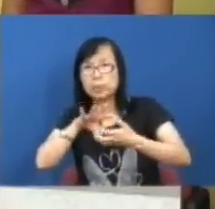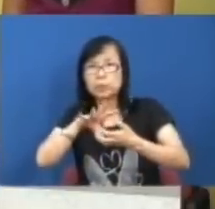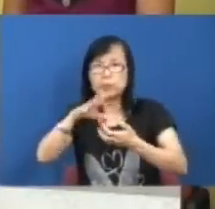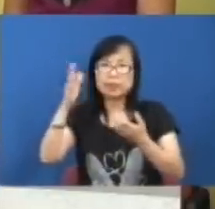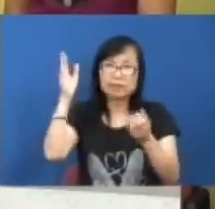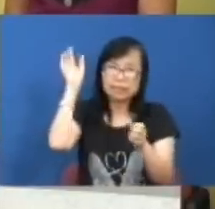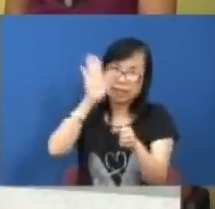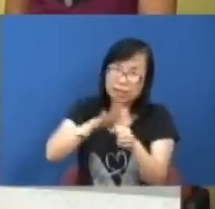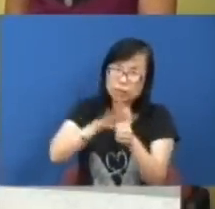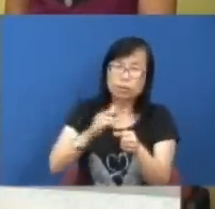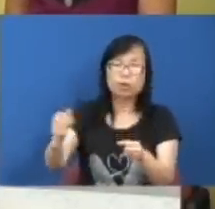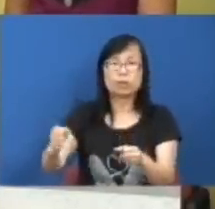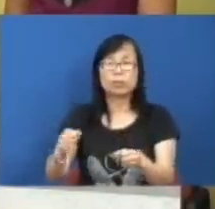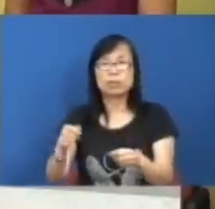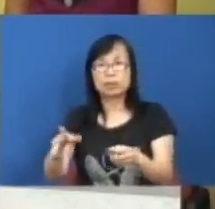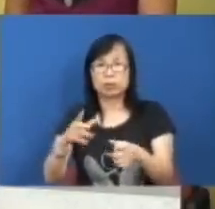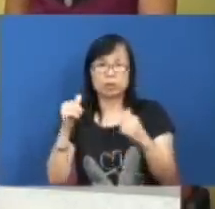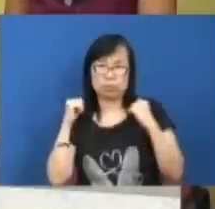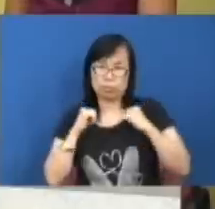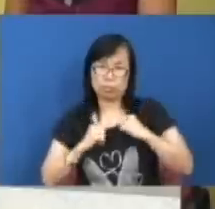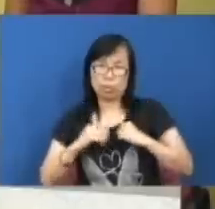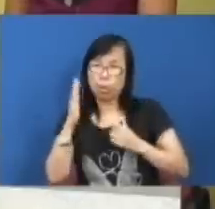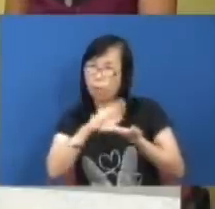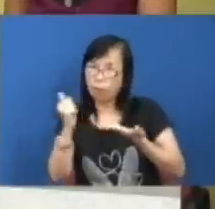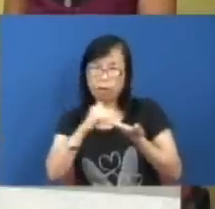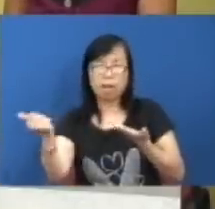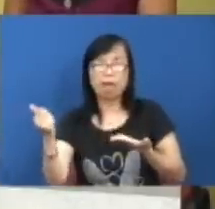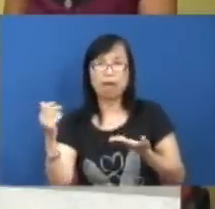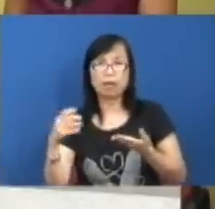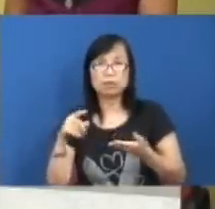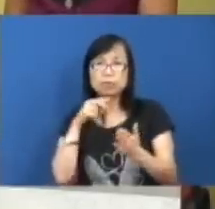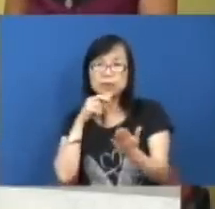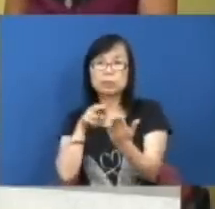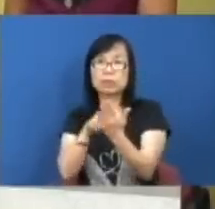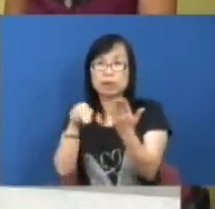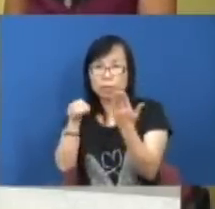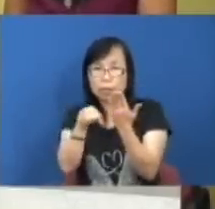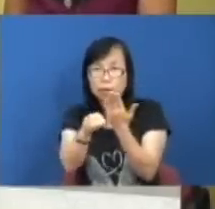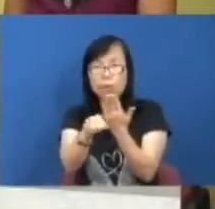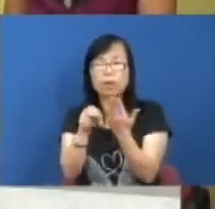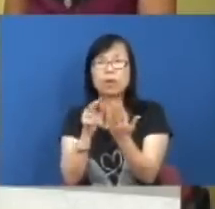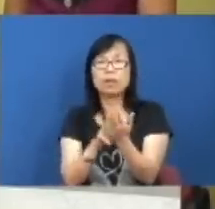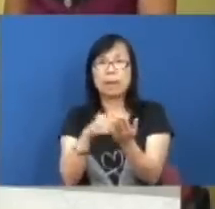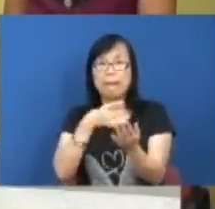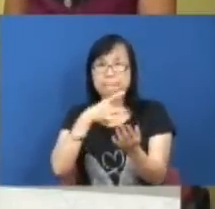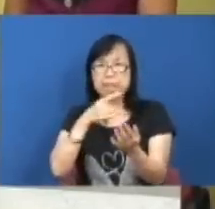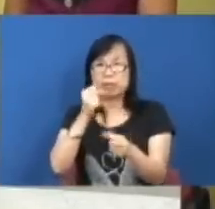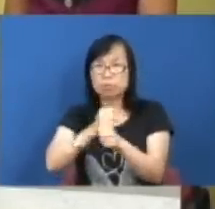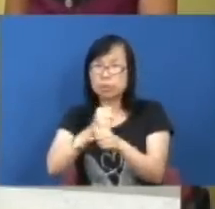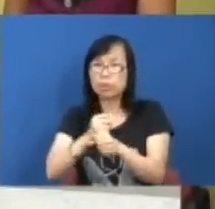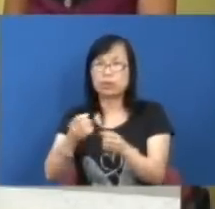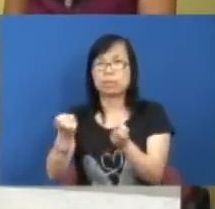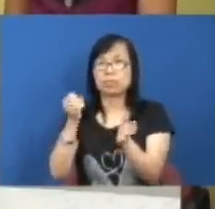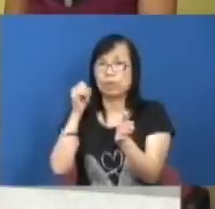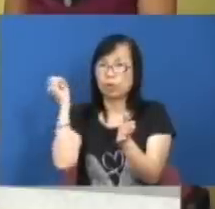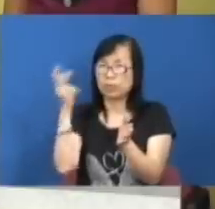嘅修補啦？如果唔係，就算著幾靚嘅油漆嘅衫，其實都會透過翻一啲未完全處理修補嘅位置就滲翻入去。